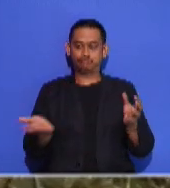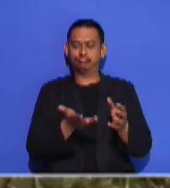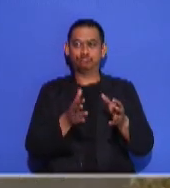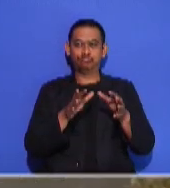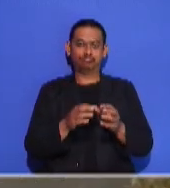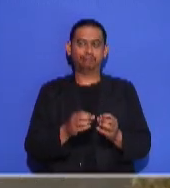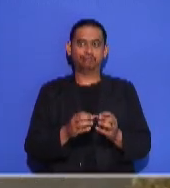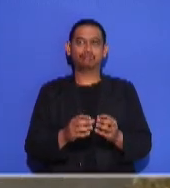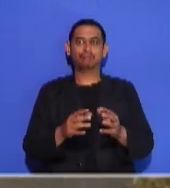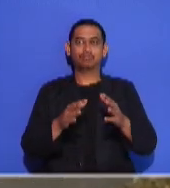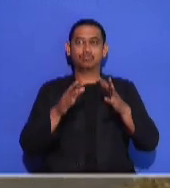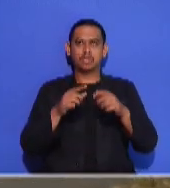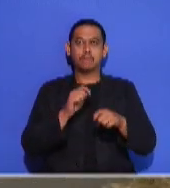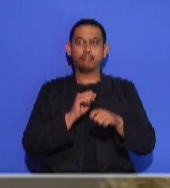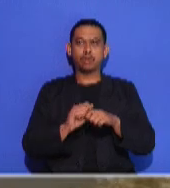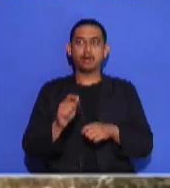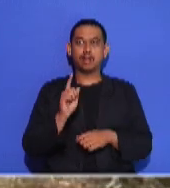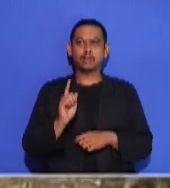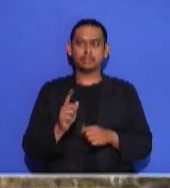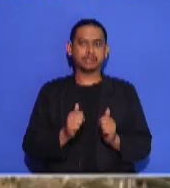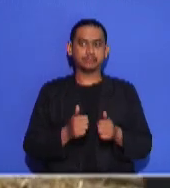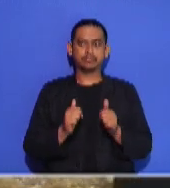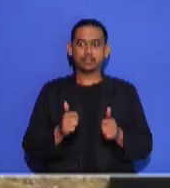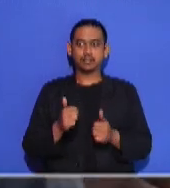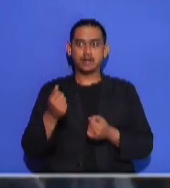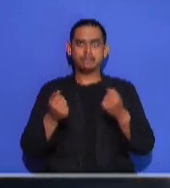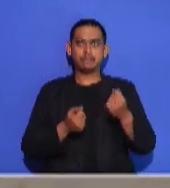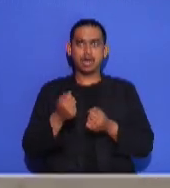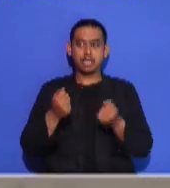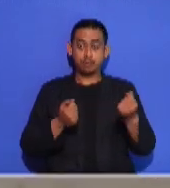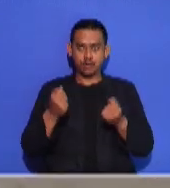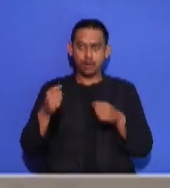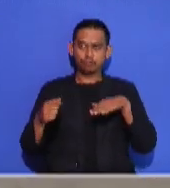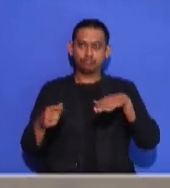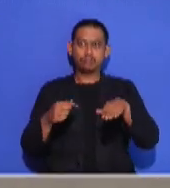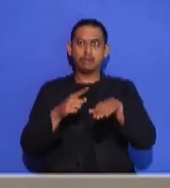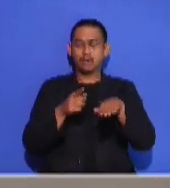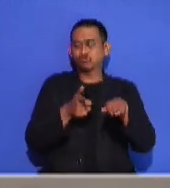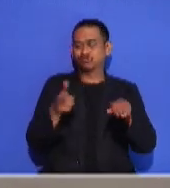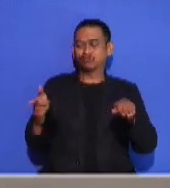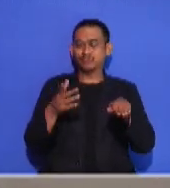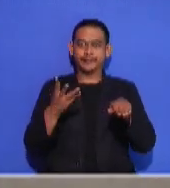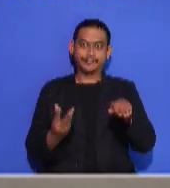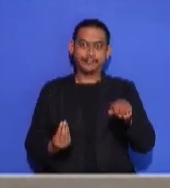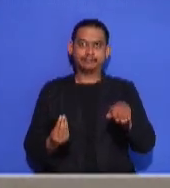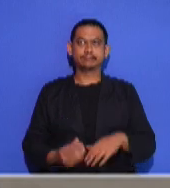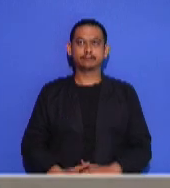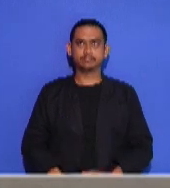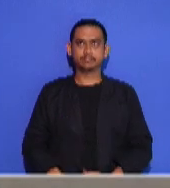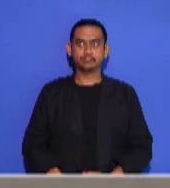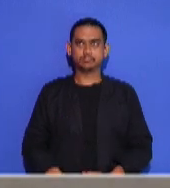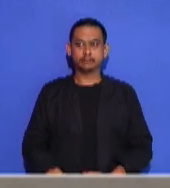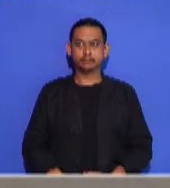tim petugas gabungan menyiapkan mobil pemadam kebakaran di lokasi kami dari pemerintah ee